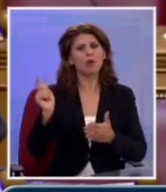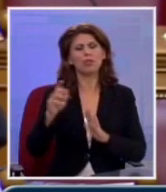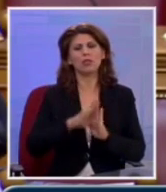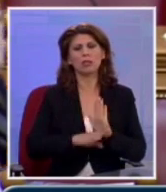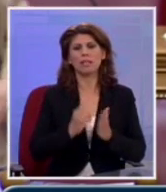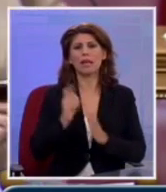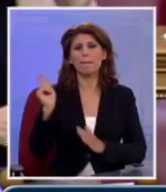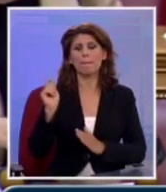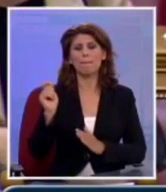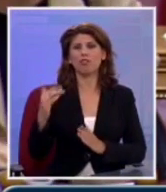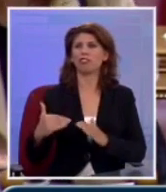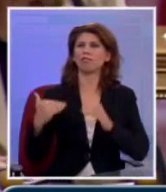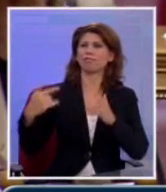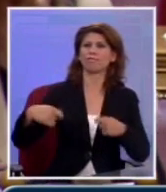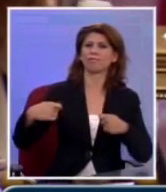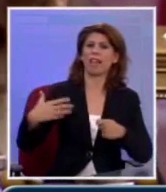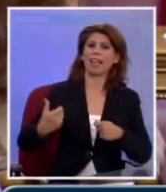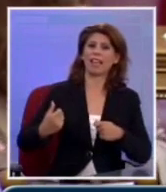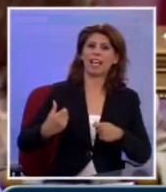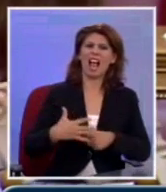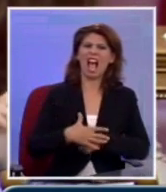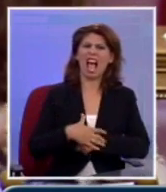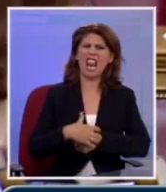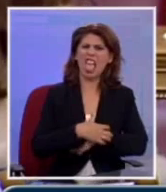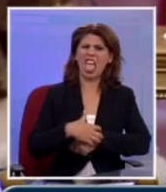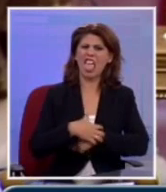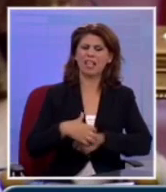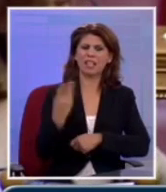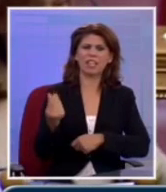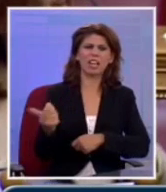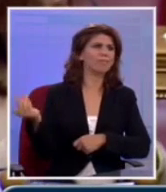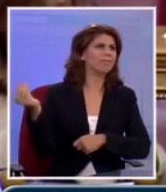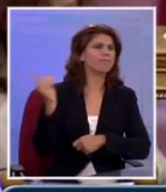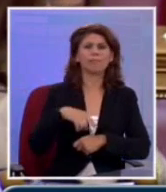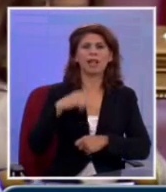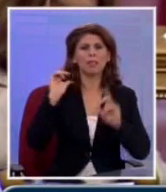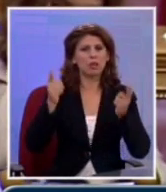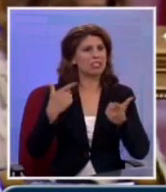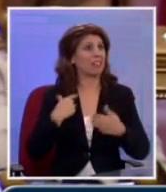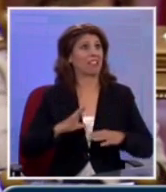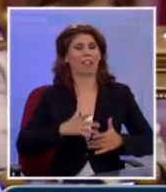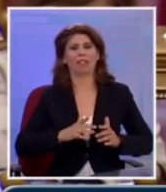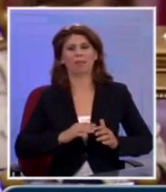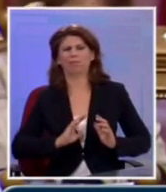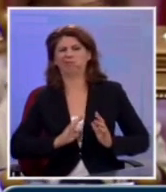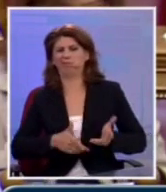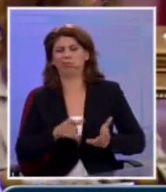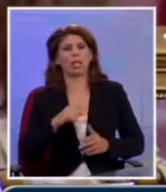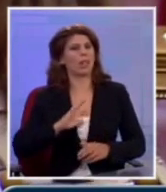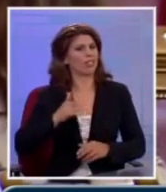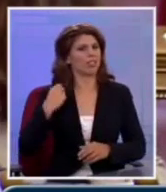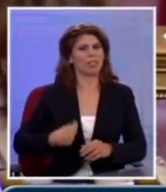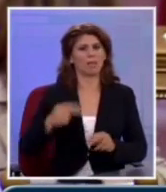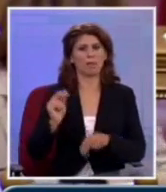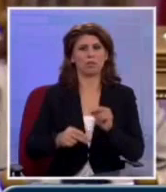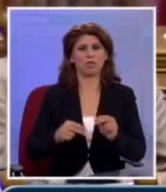και οι πολιτικές ελίτ στην Ελλάδα είχαν μια αλλεργία στις μορφές άμεσης δημοκρατίας. Ποτέ δεν είχαμε ουσιαστικά δημοψήφισμα σε